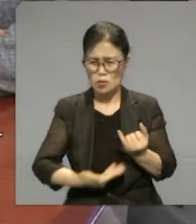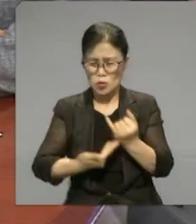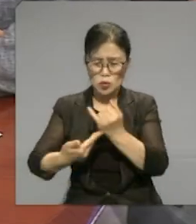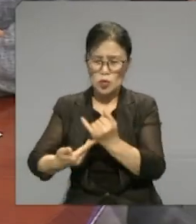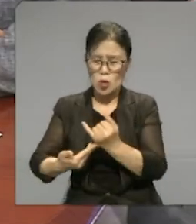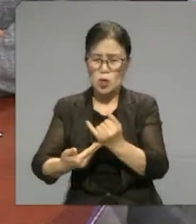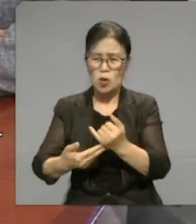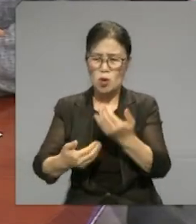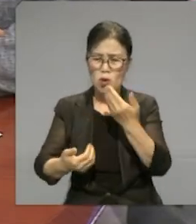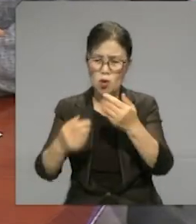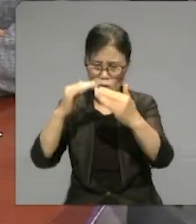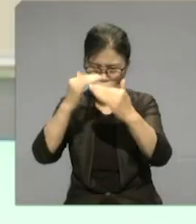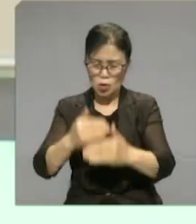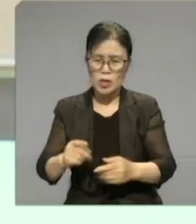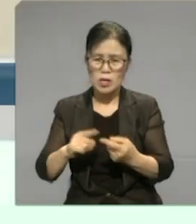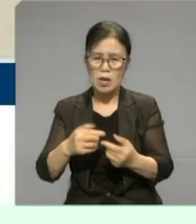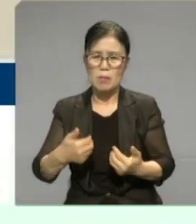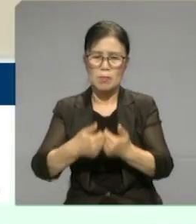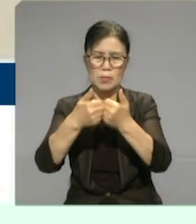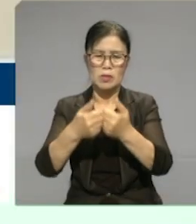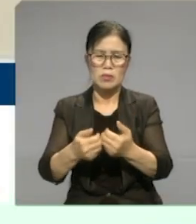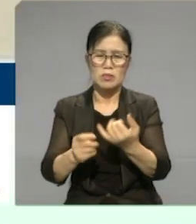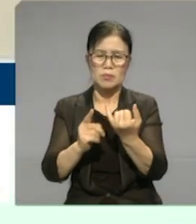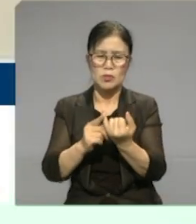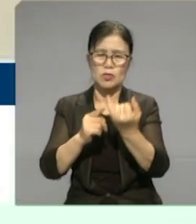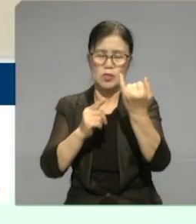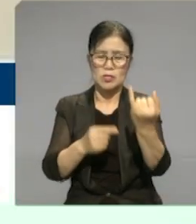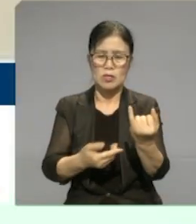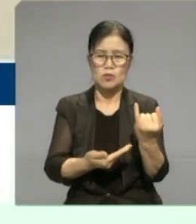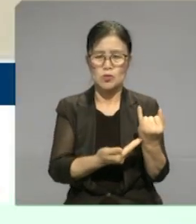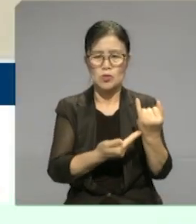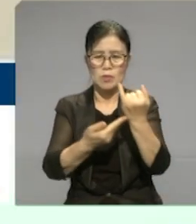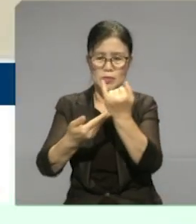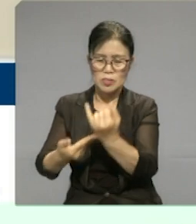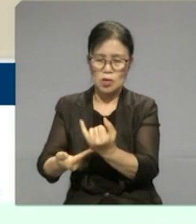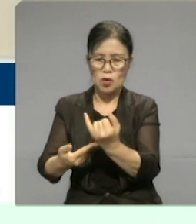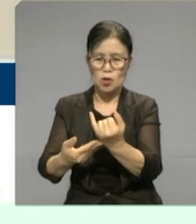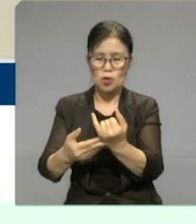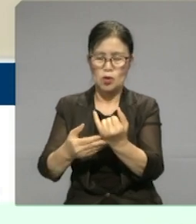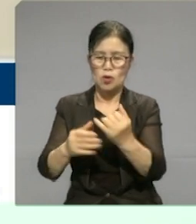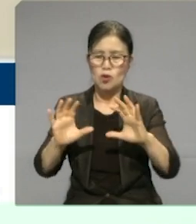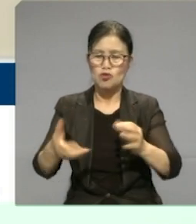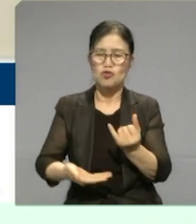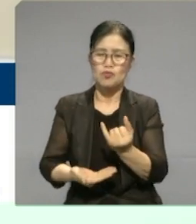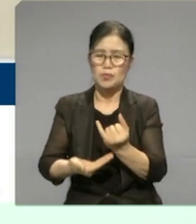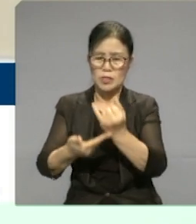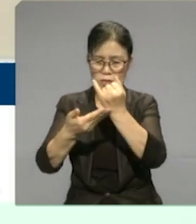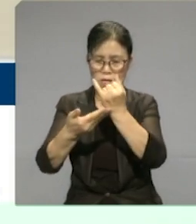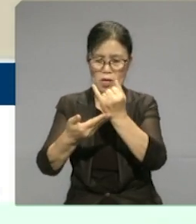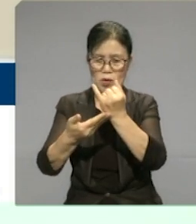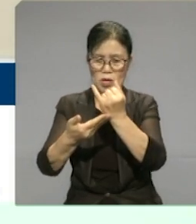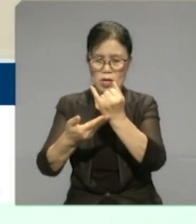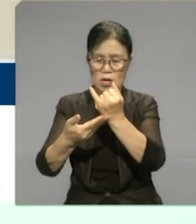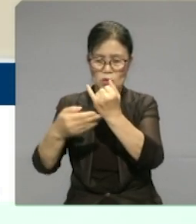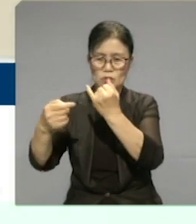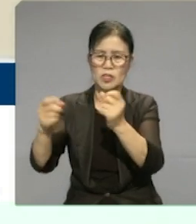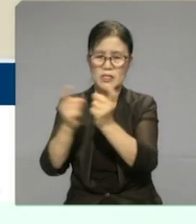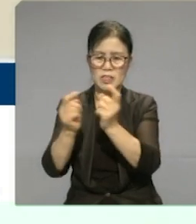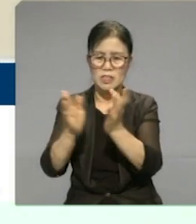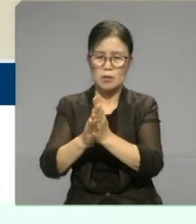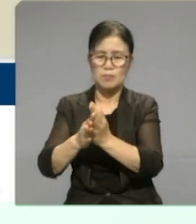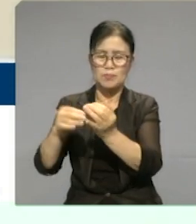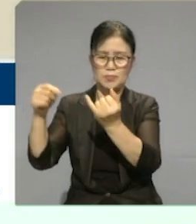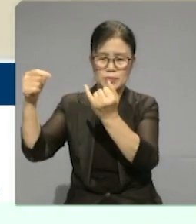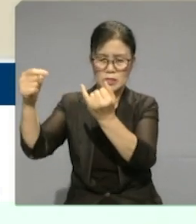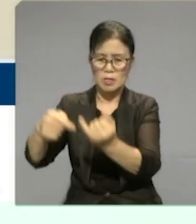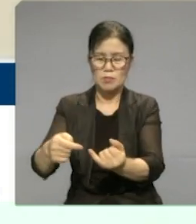이렇게 반박했습니다. 김정숙 여사로 초청을 하면서 국빈 예우를 하라고 직접